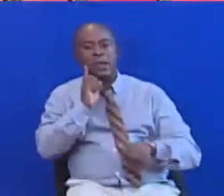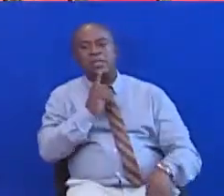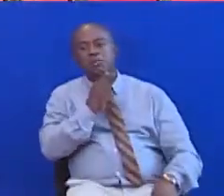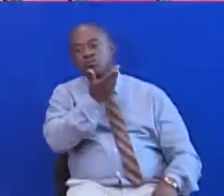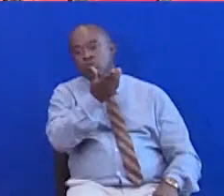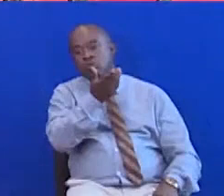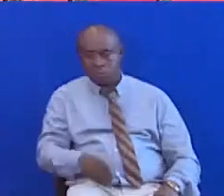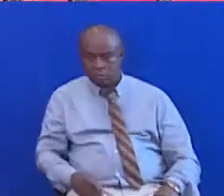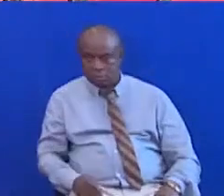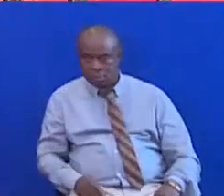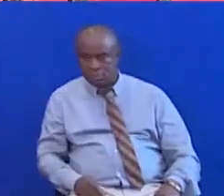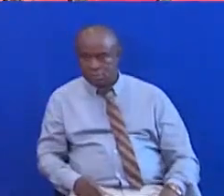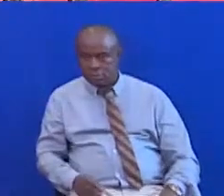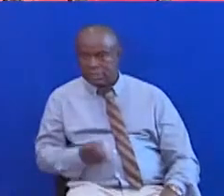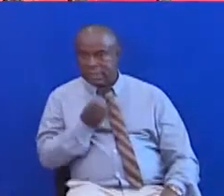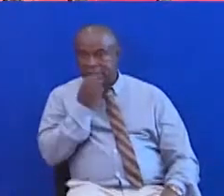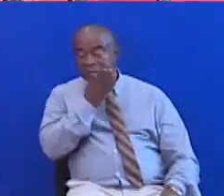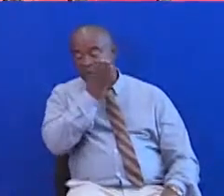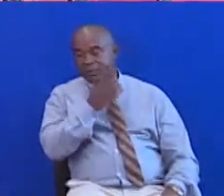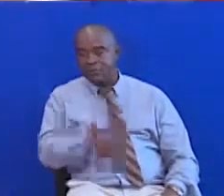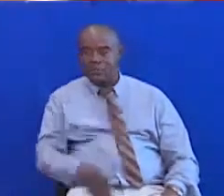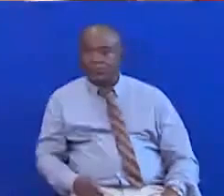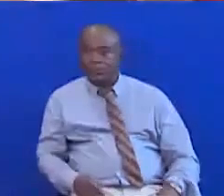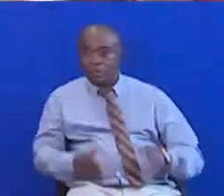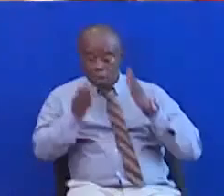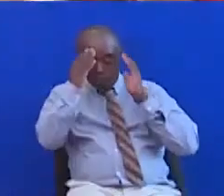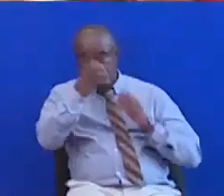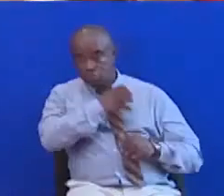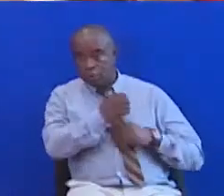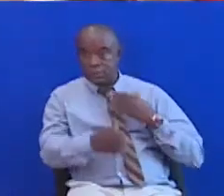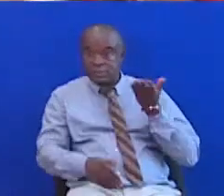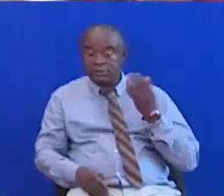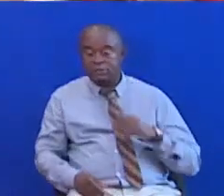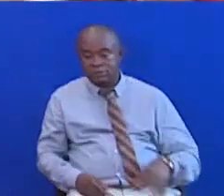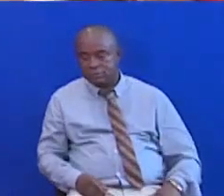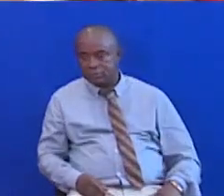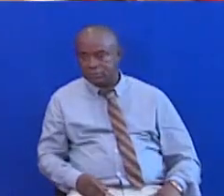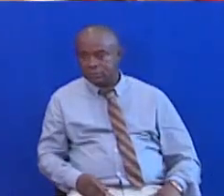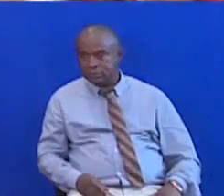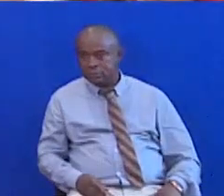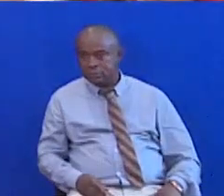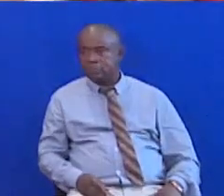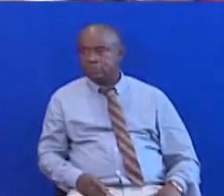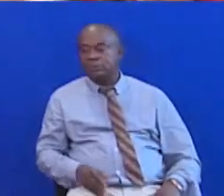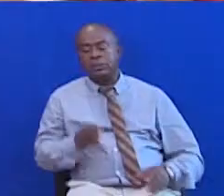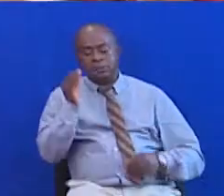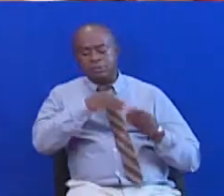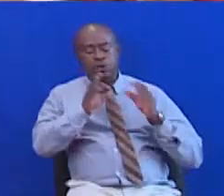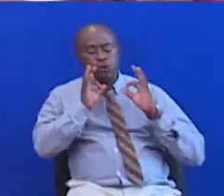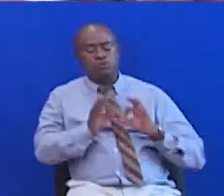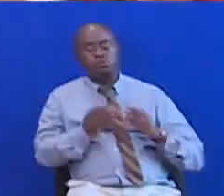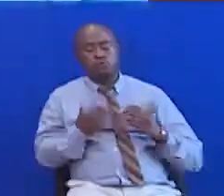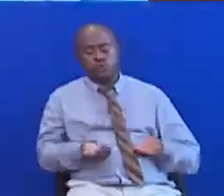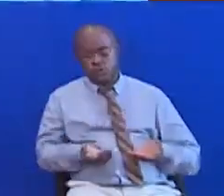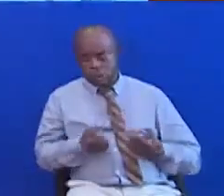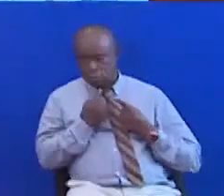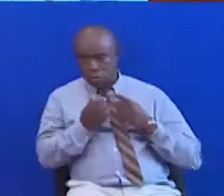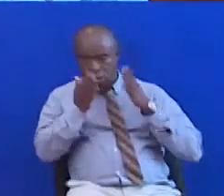Taarifa, mheshimiwa Mwache, tumpe taarifa kidogo sasa. Mheshimiwa Waziri. Mheshimiwa Mwenyekiti, pamoja na mchango mzuri